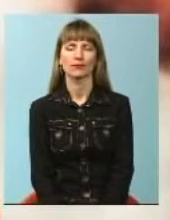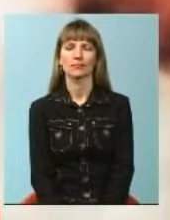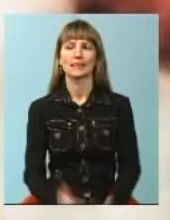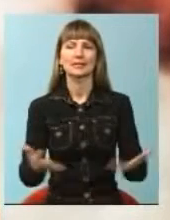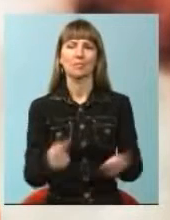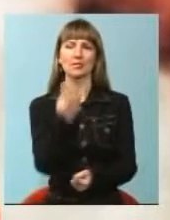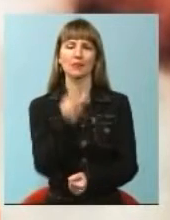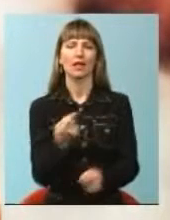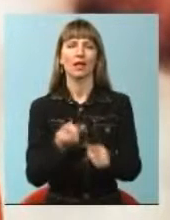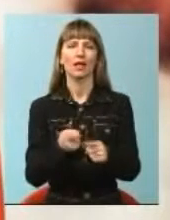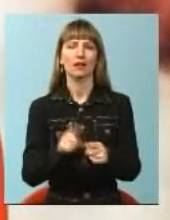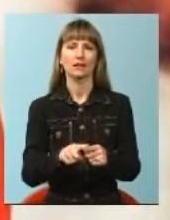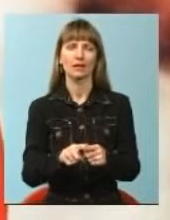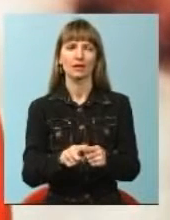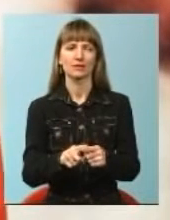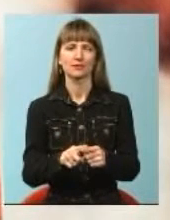Спасатели – это которые